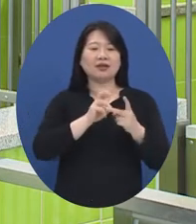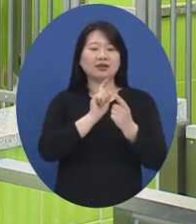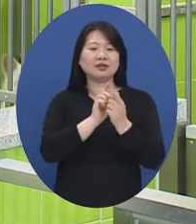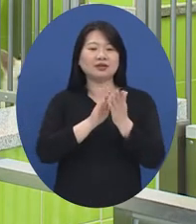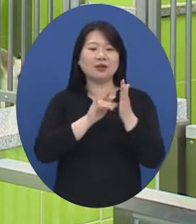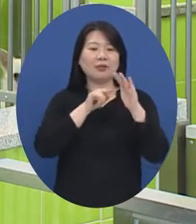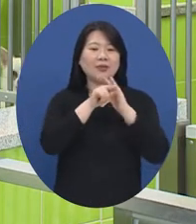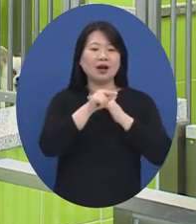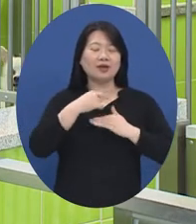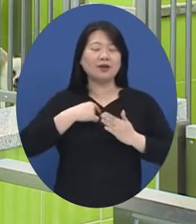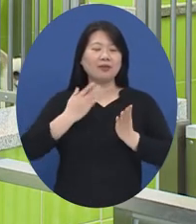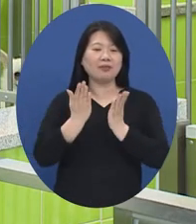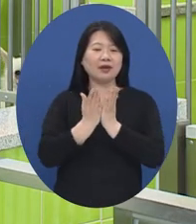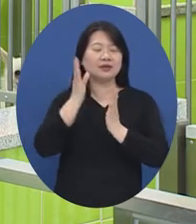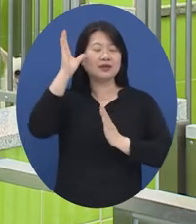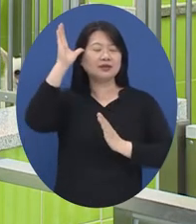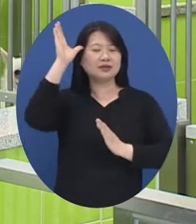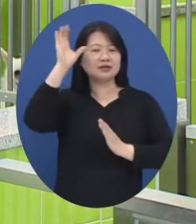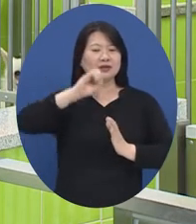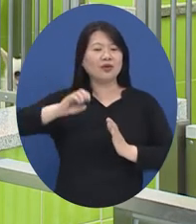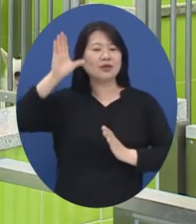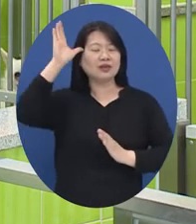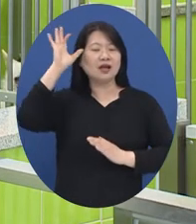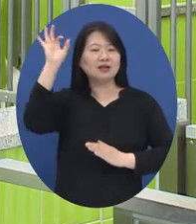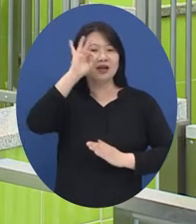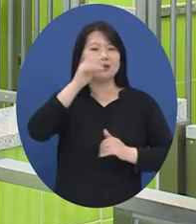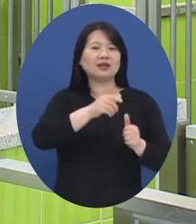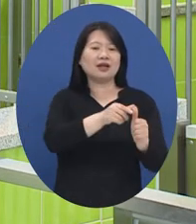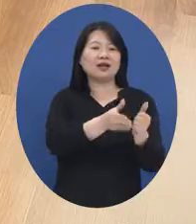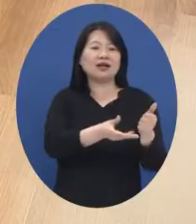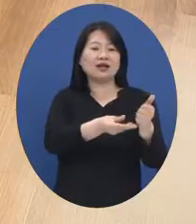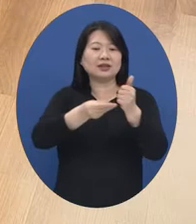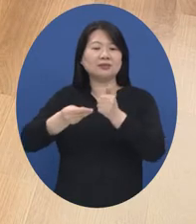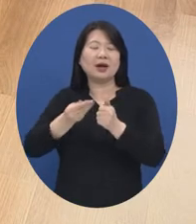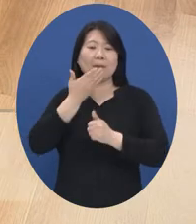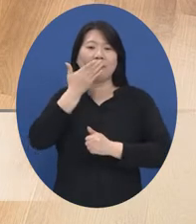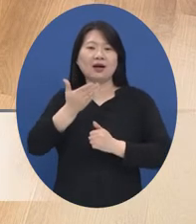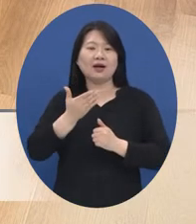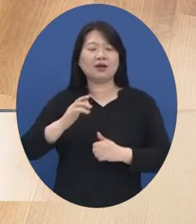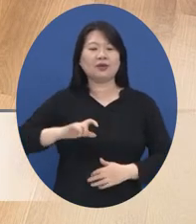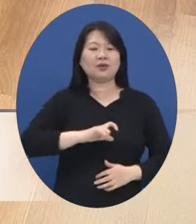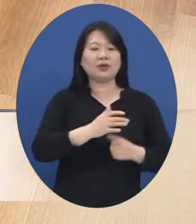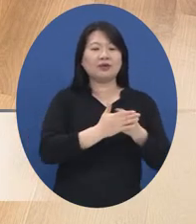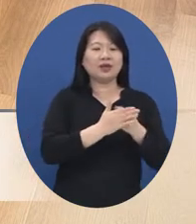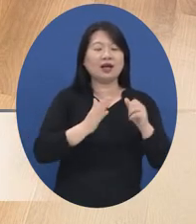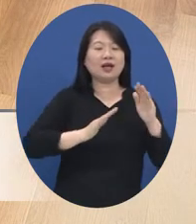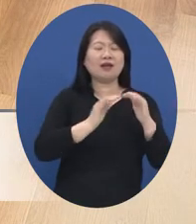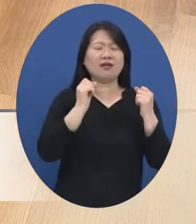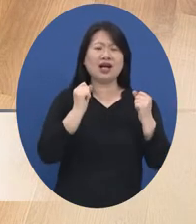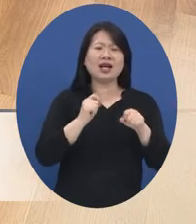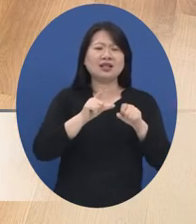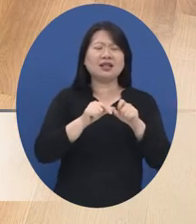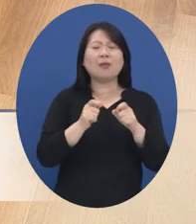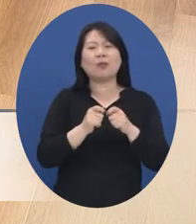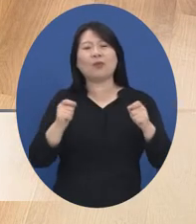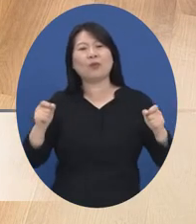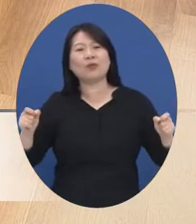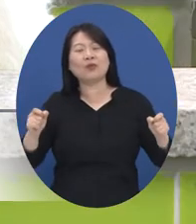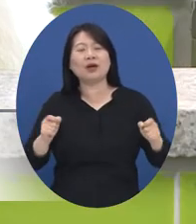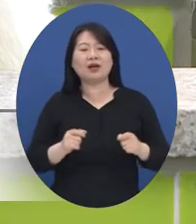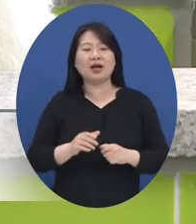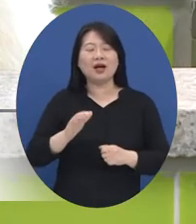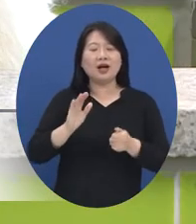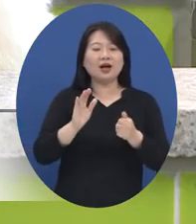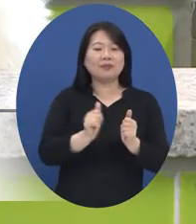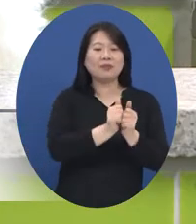방문해 내게 맞는 유기견을 찾아 입양해 갈 수 있습니다 최근 코로 날 구로 가정의 머무는 시간이 많아지면서